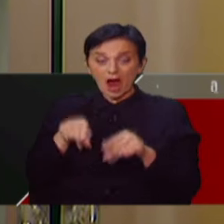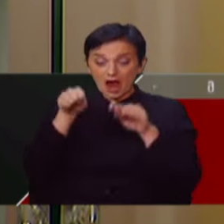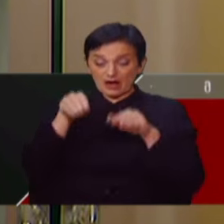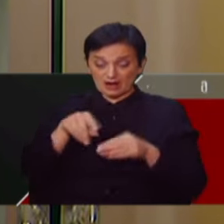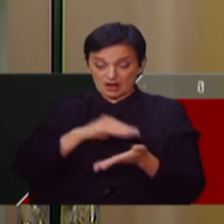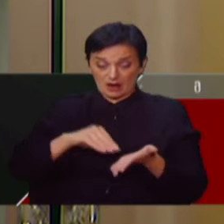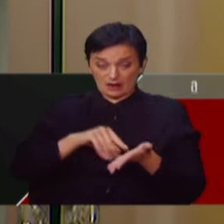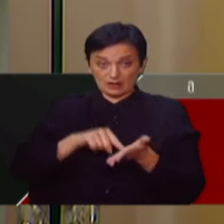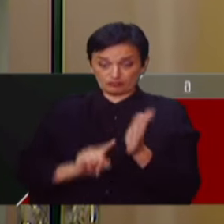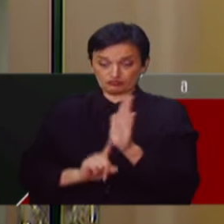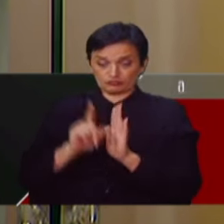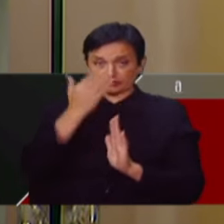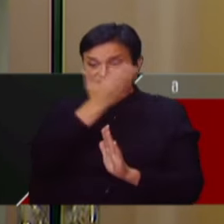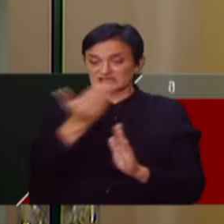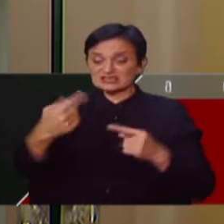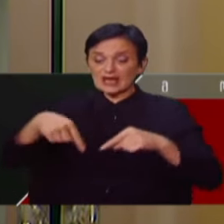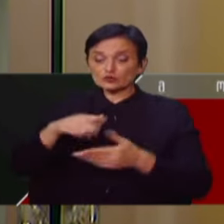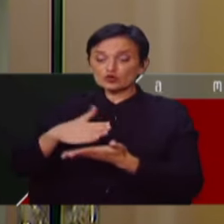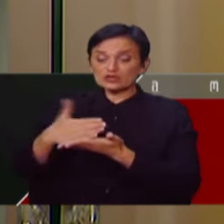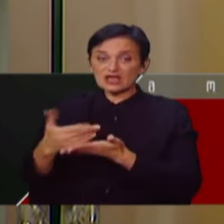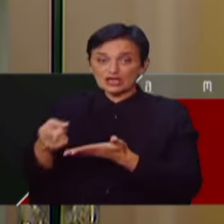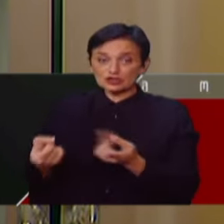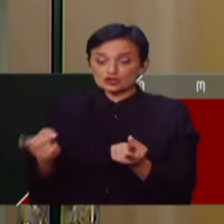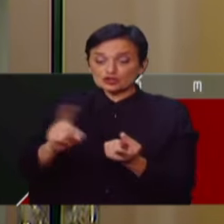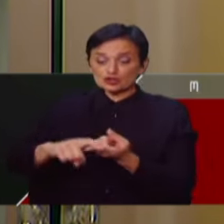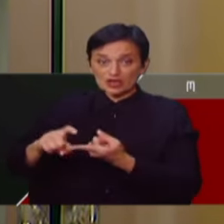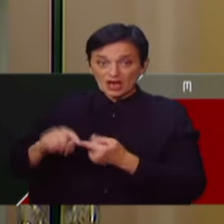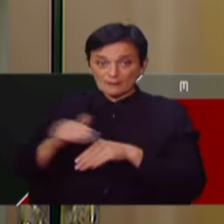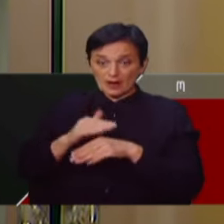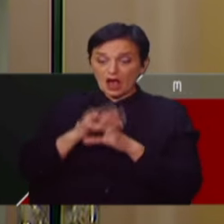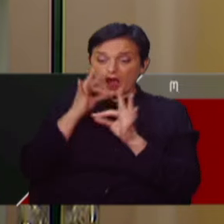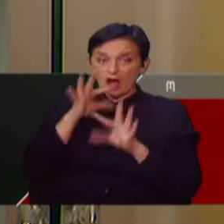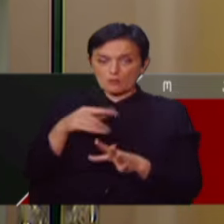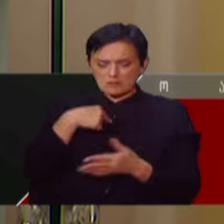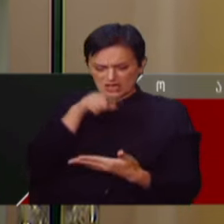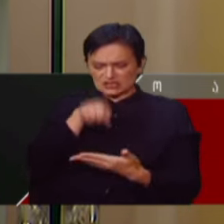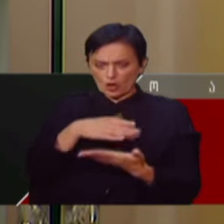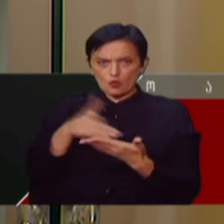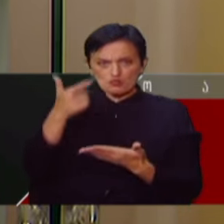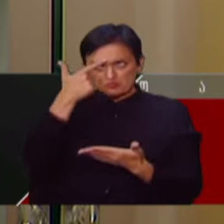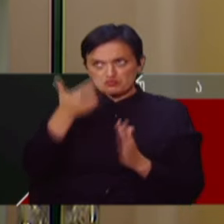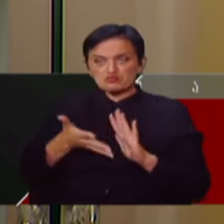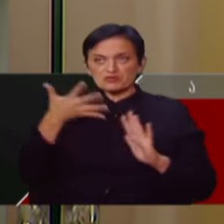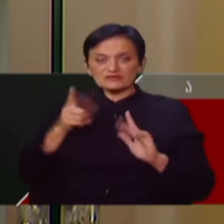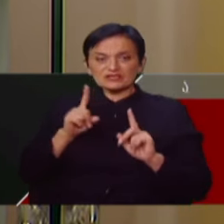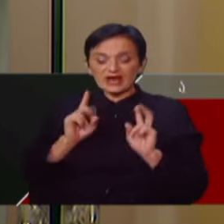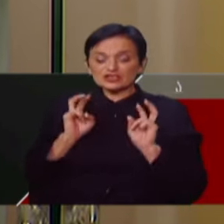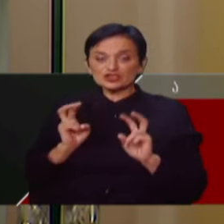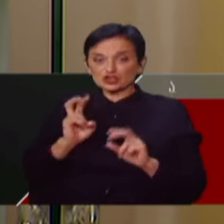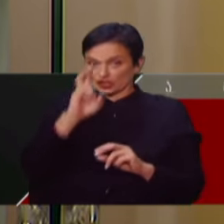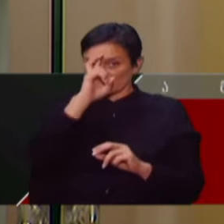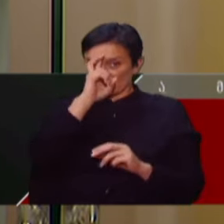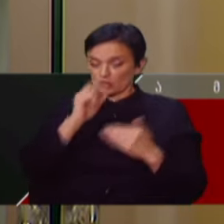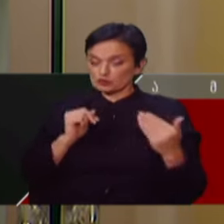გამოცემით საზოგადოების ის ნაწილი, რომელსაც შეეხება ეს ამნისტია, დარწმუნებული ვარ, რომ მიხვდება, რას ნიშნავს